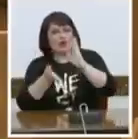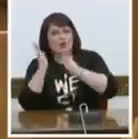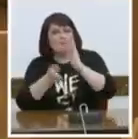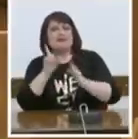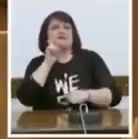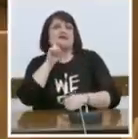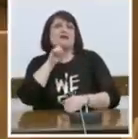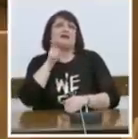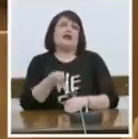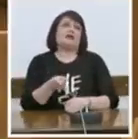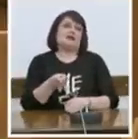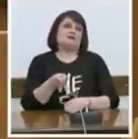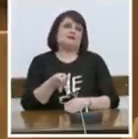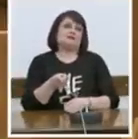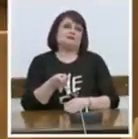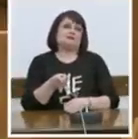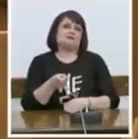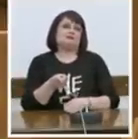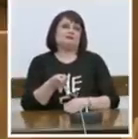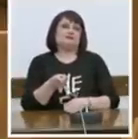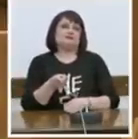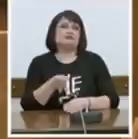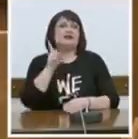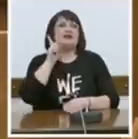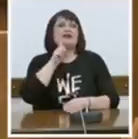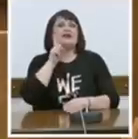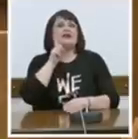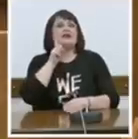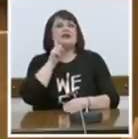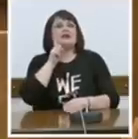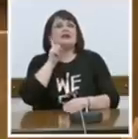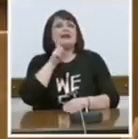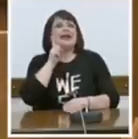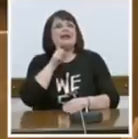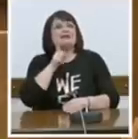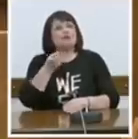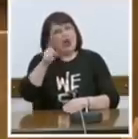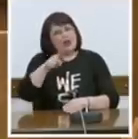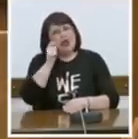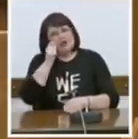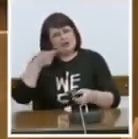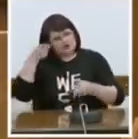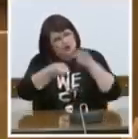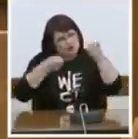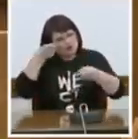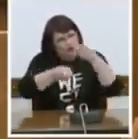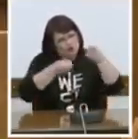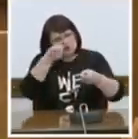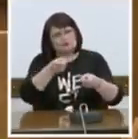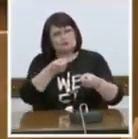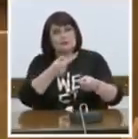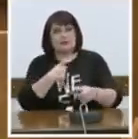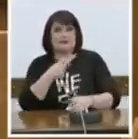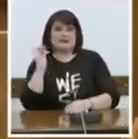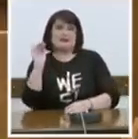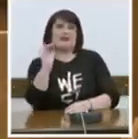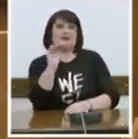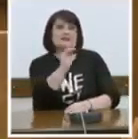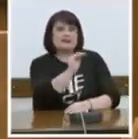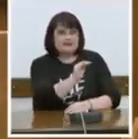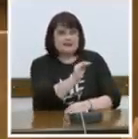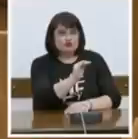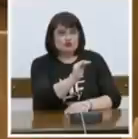γυναικών, για τις γυναικοκτονίες. Εμείς θα ζητήσουμε τη